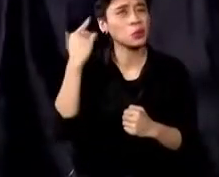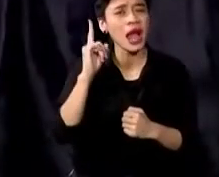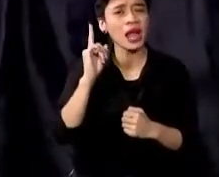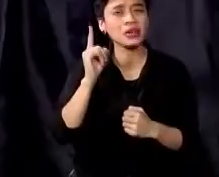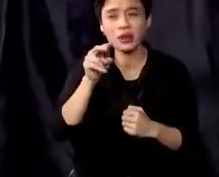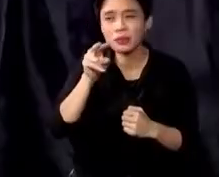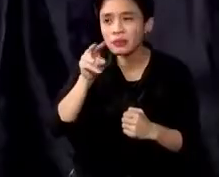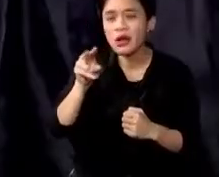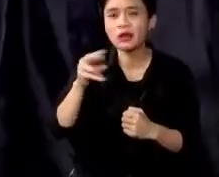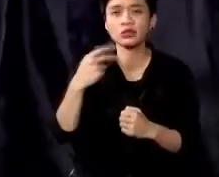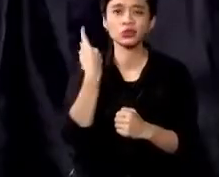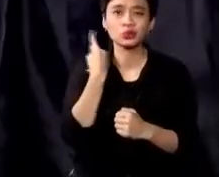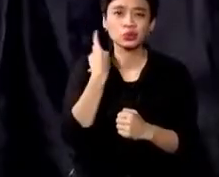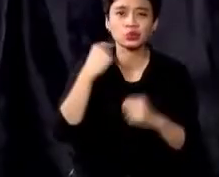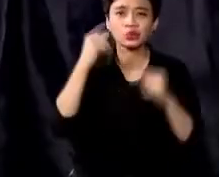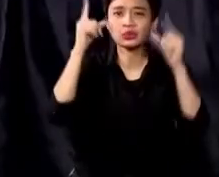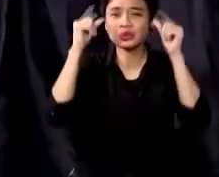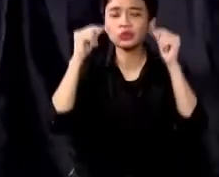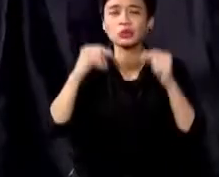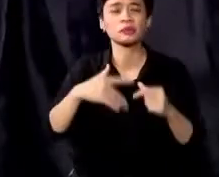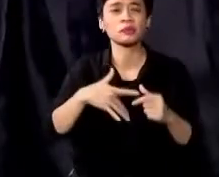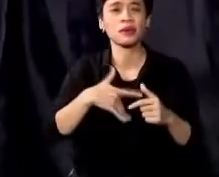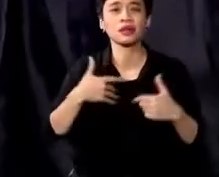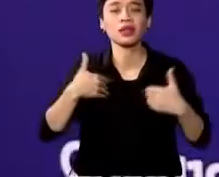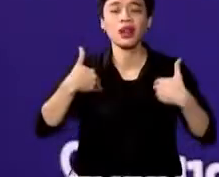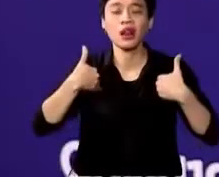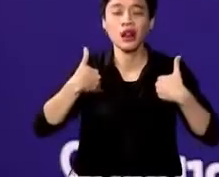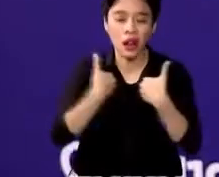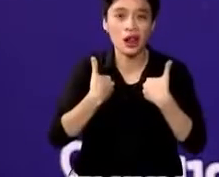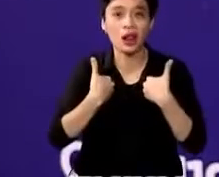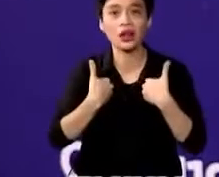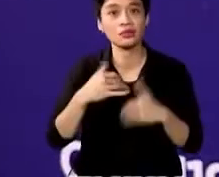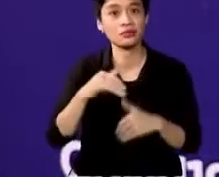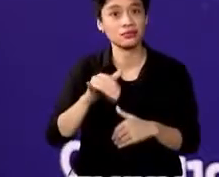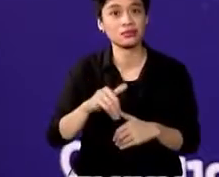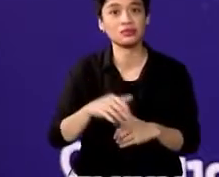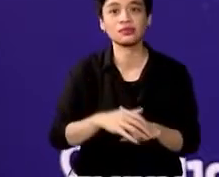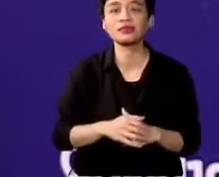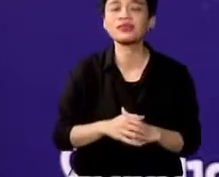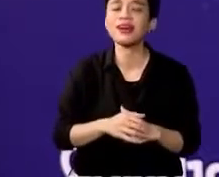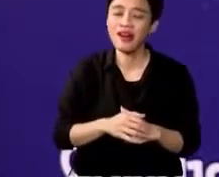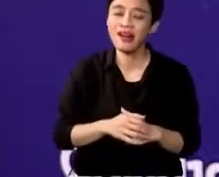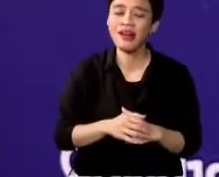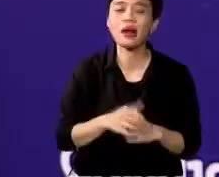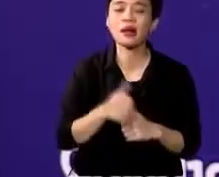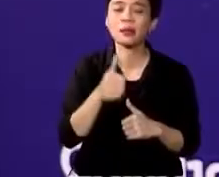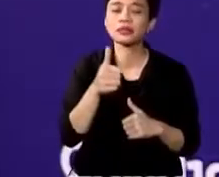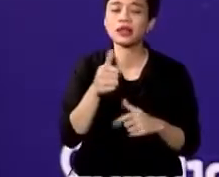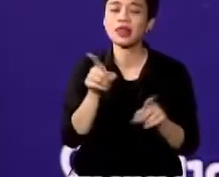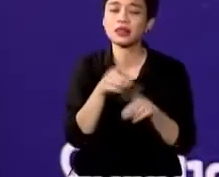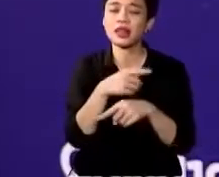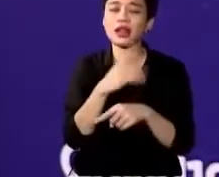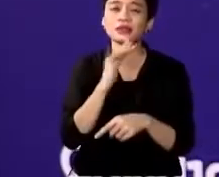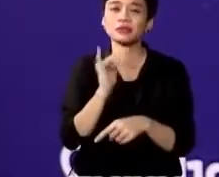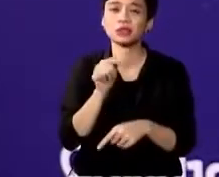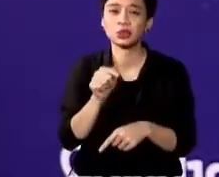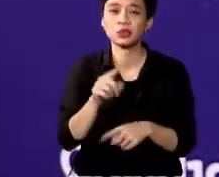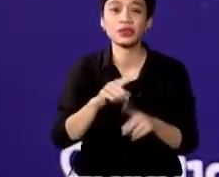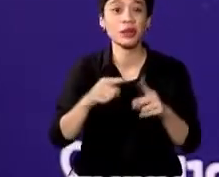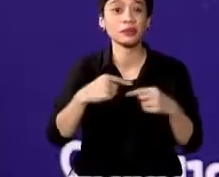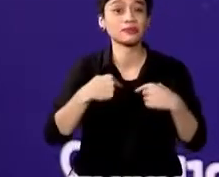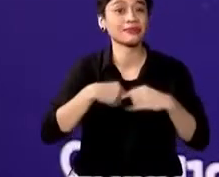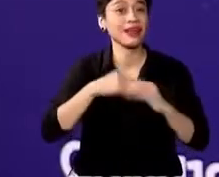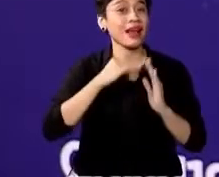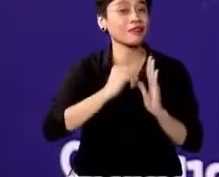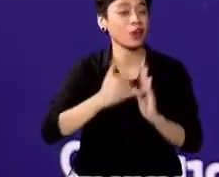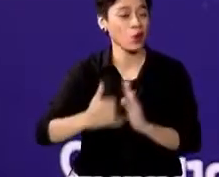kelelahan atau fatik ya Ee ya itu memang bisa terjadi Jadi tapi eh kami selalu evaluasi dan selalu